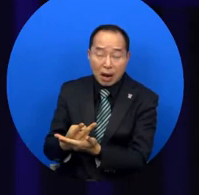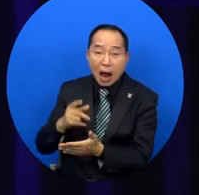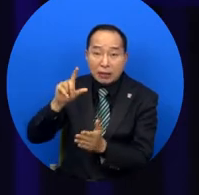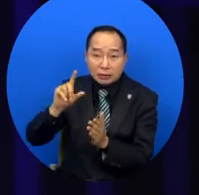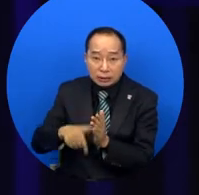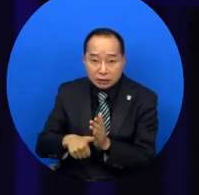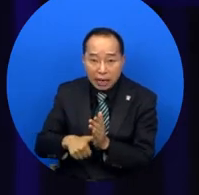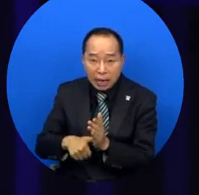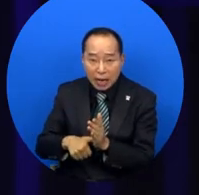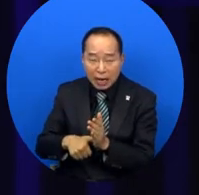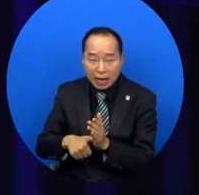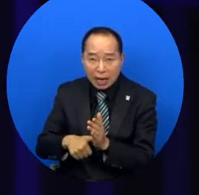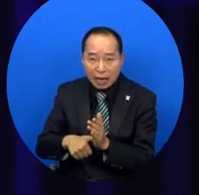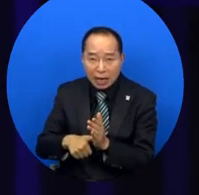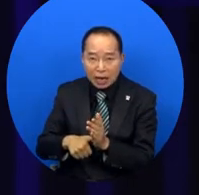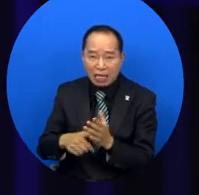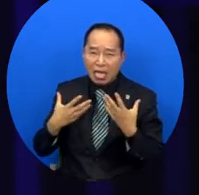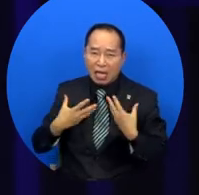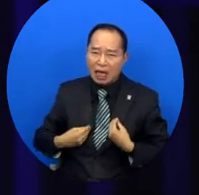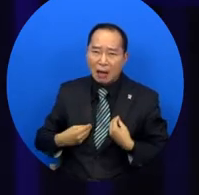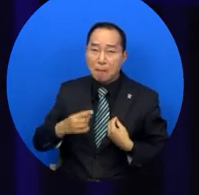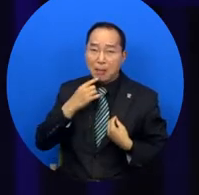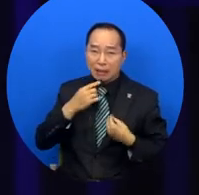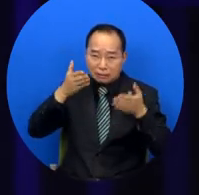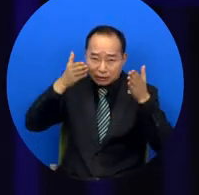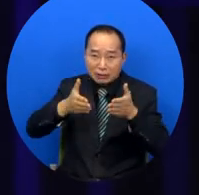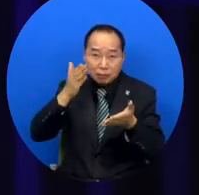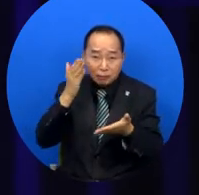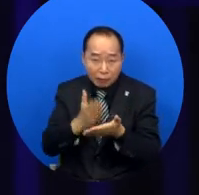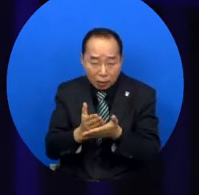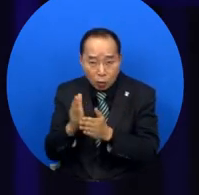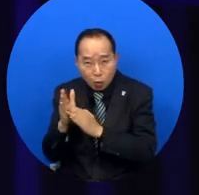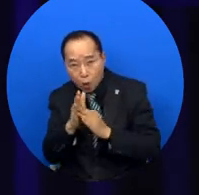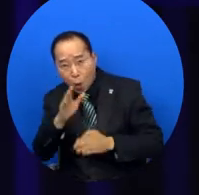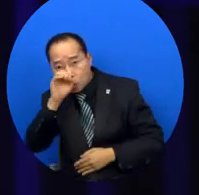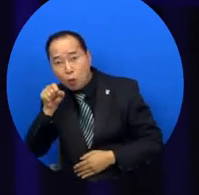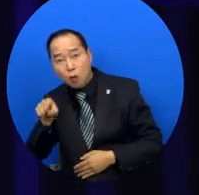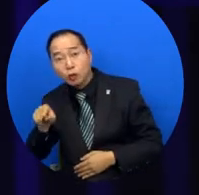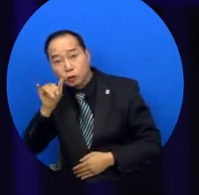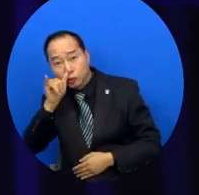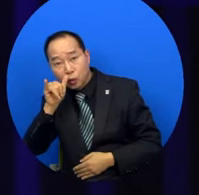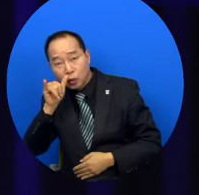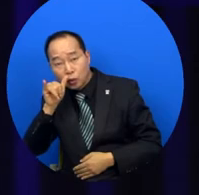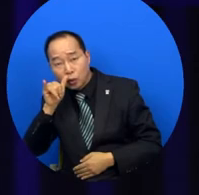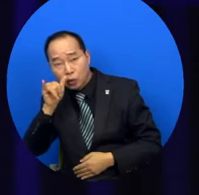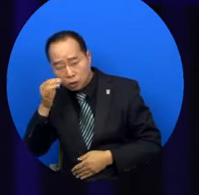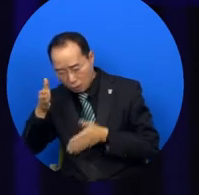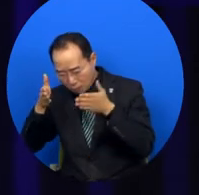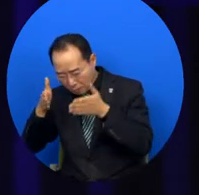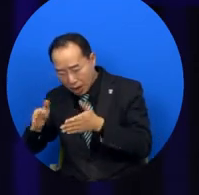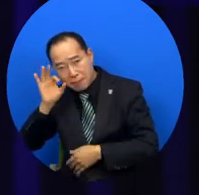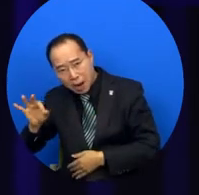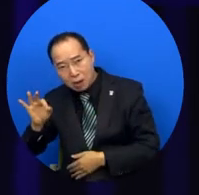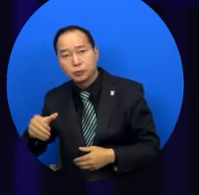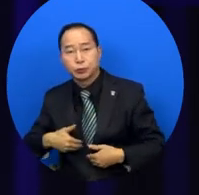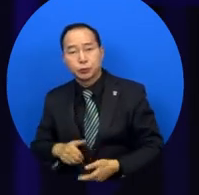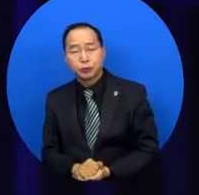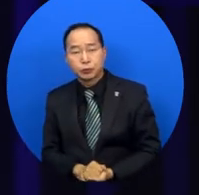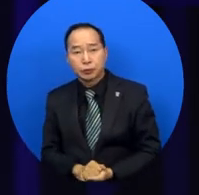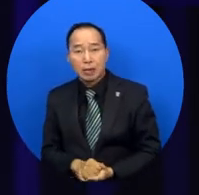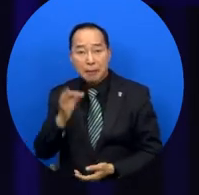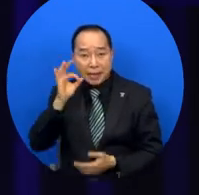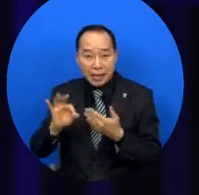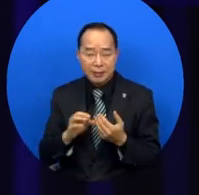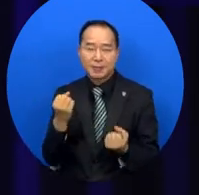말고 그 안에 다른 면이 있다는 걸 자기한테 계속 말하는 거야. 그리고 이걸 애기들한테도 가르쳐줘야 돼요.